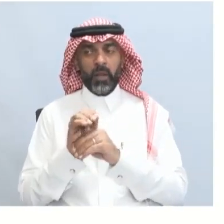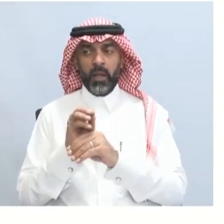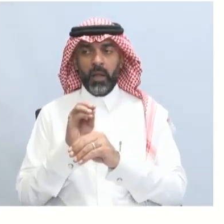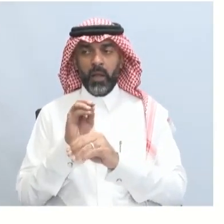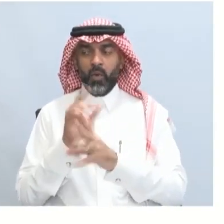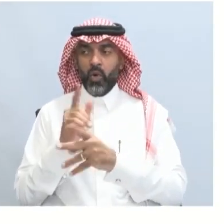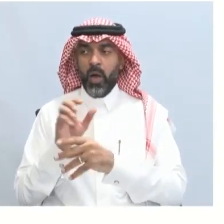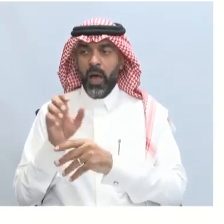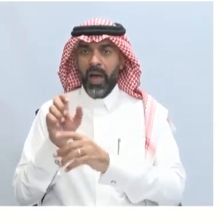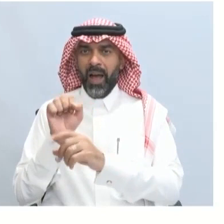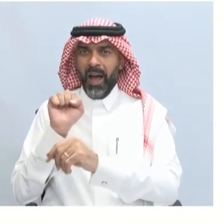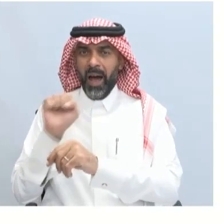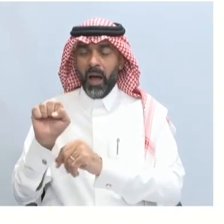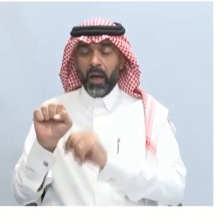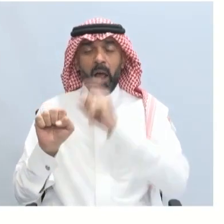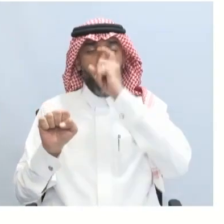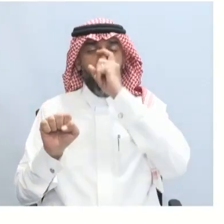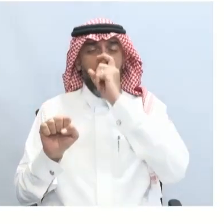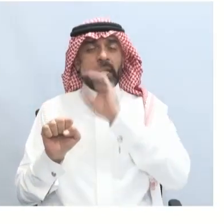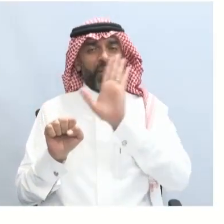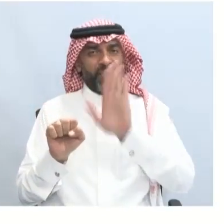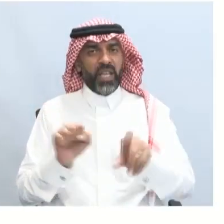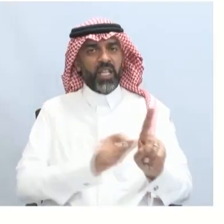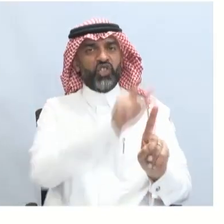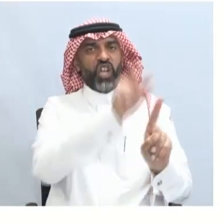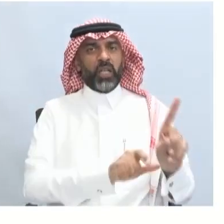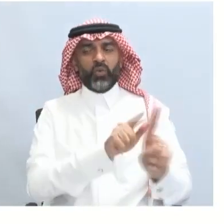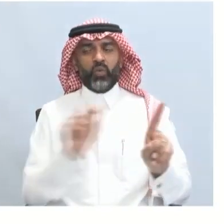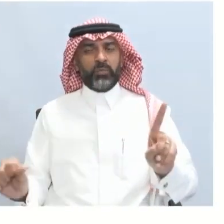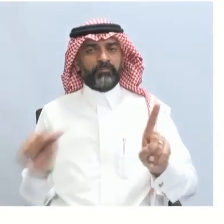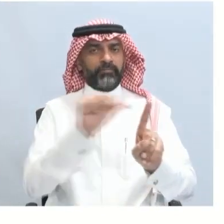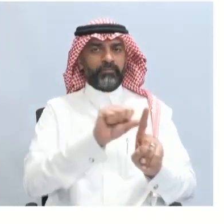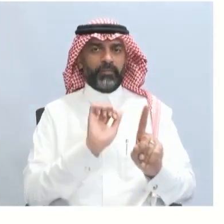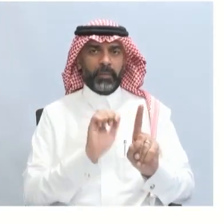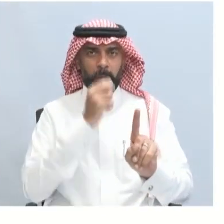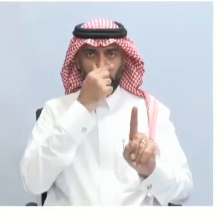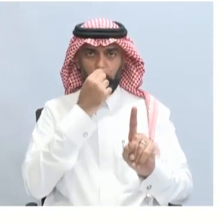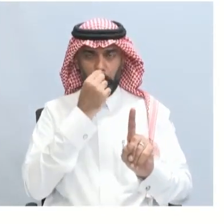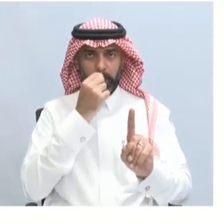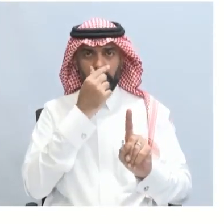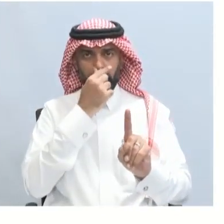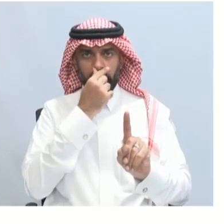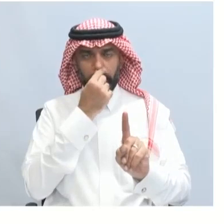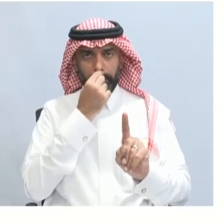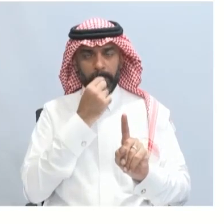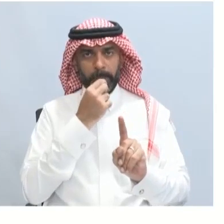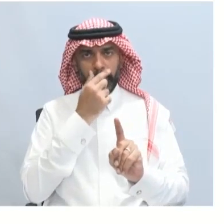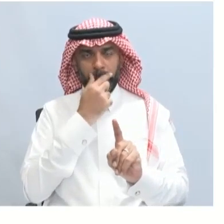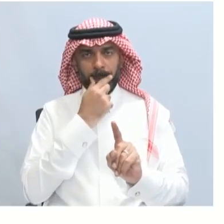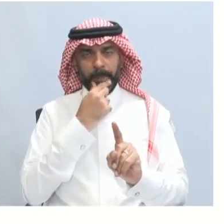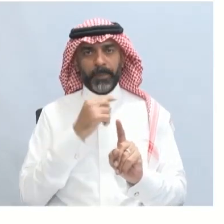بوجود شخص ينسب اليه هذا الحق الا بوجود شخص ينسب اليه هذا الحق